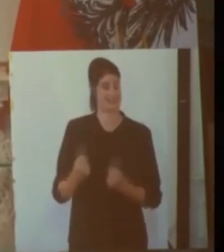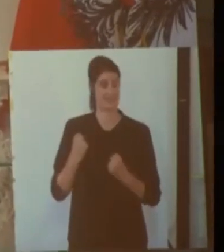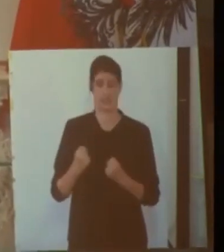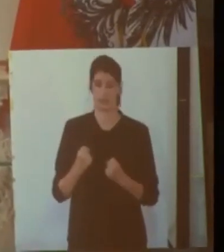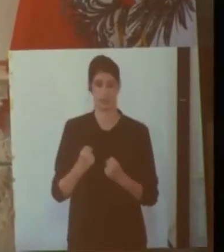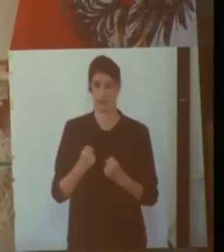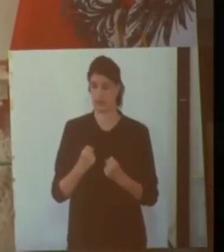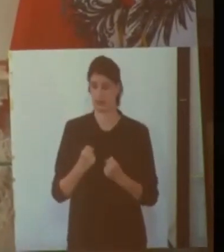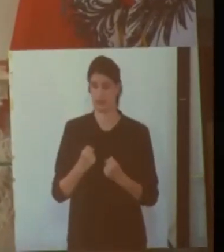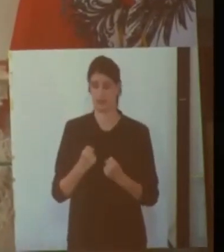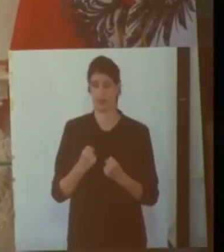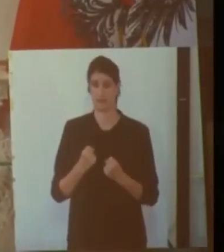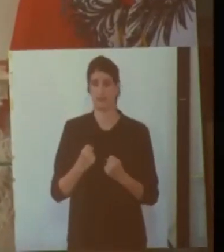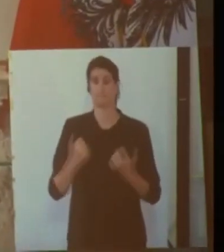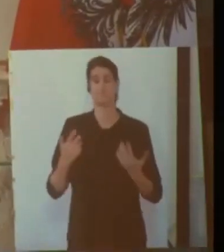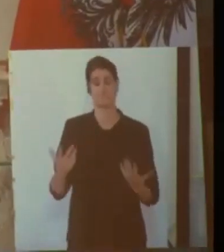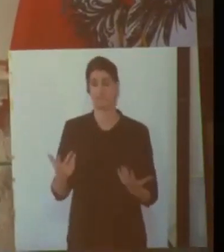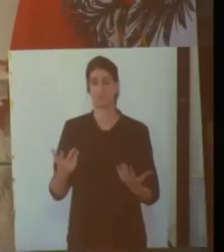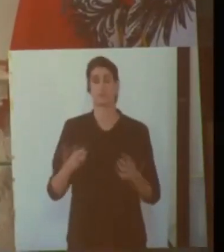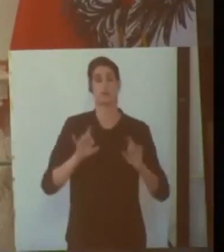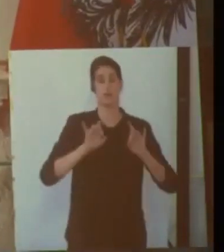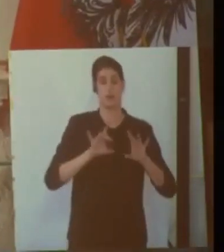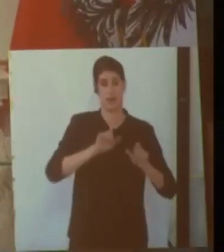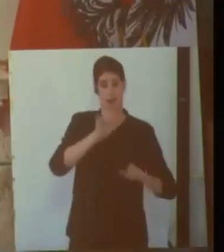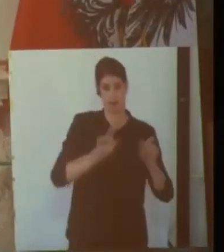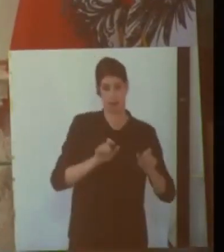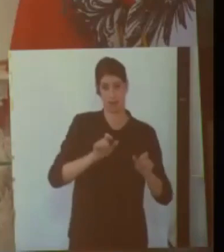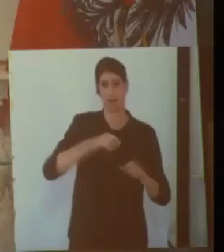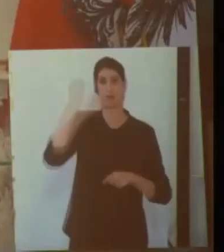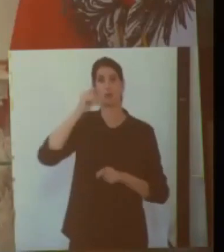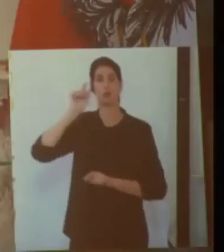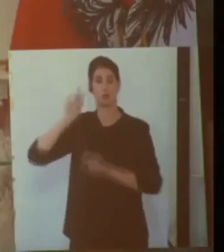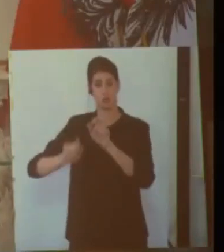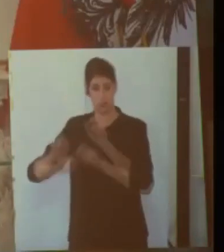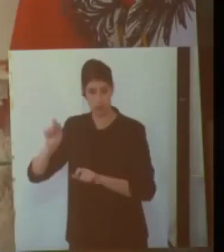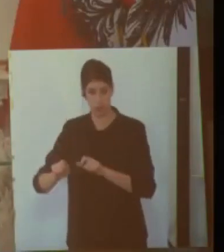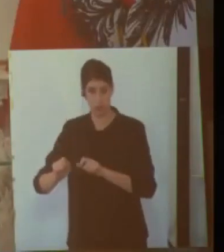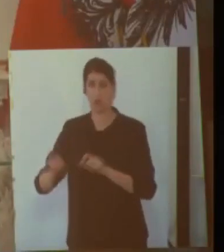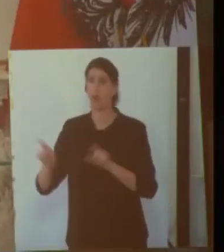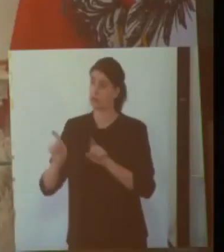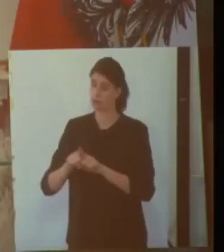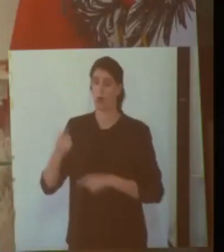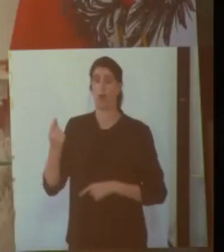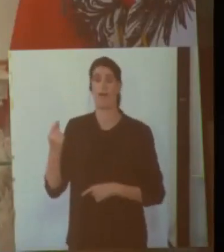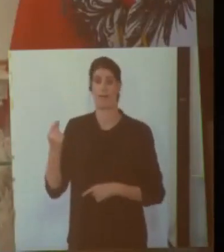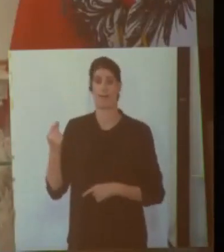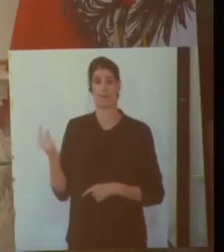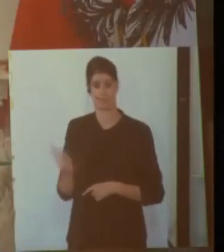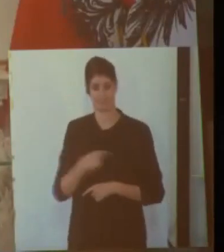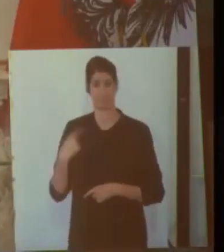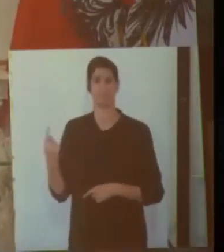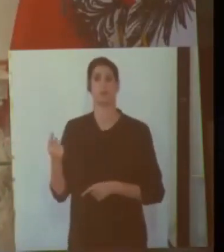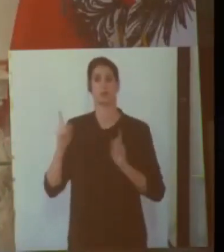Zusammenspiel aus Lehrern, Schülern und Eltern in diesem